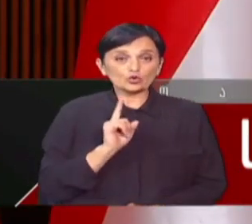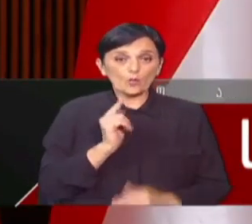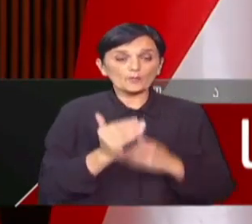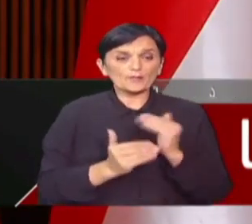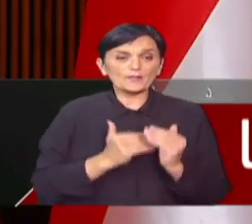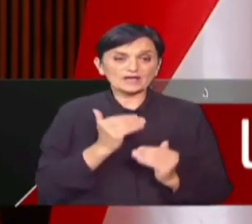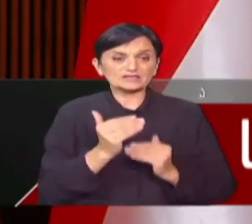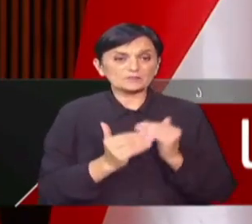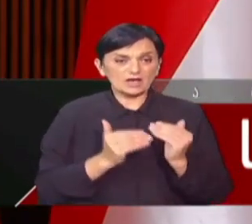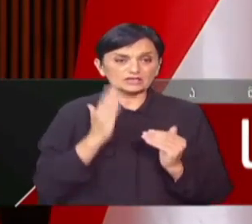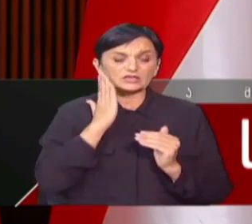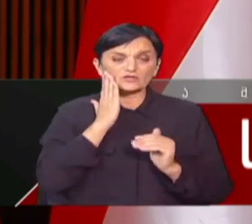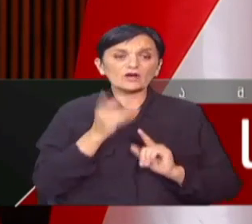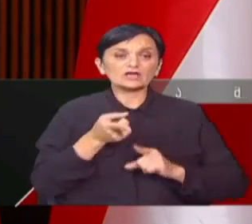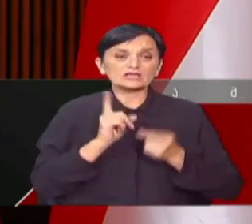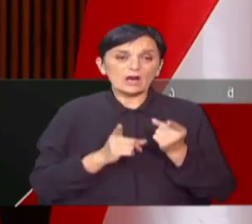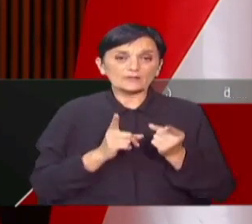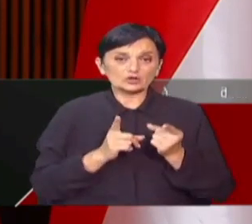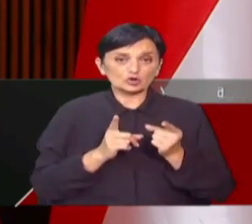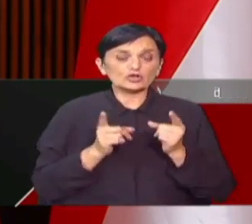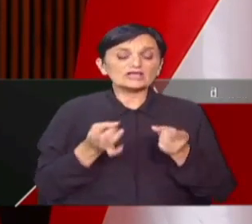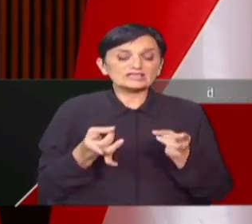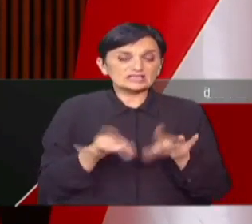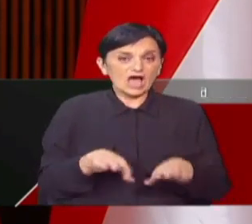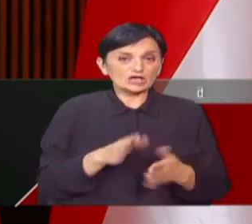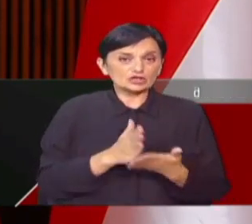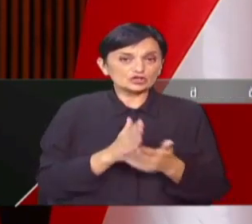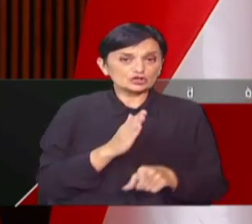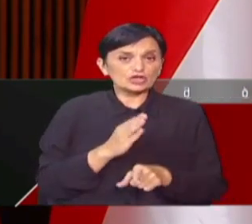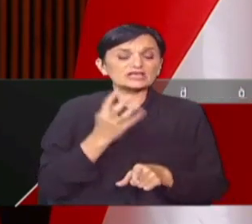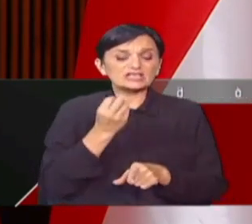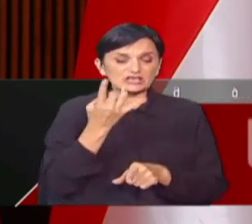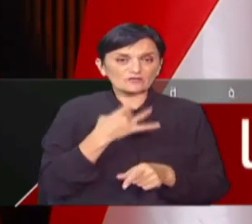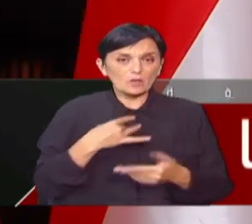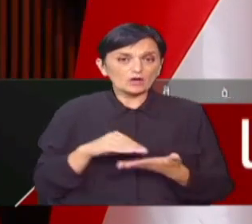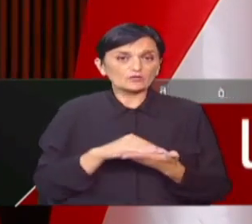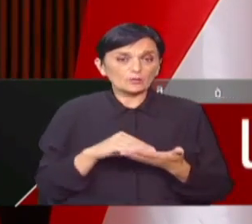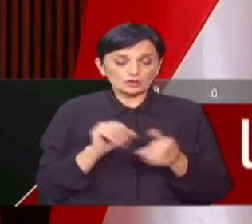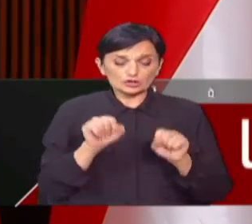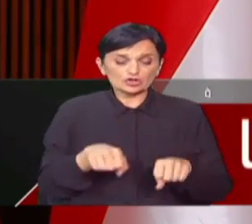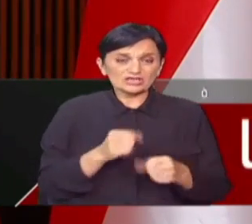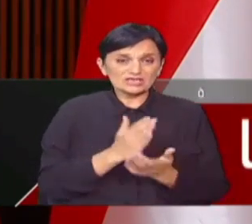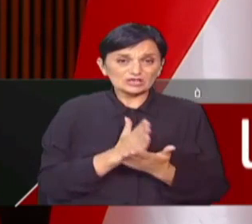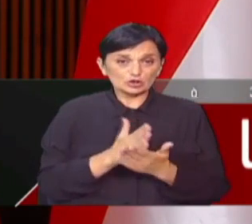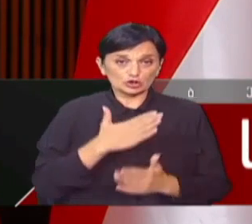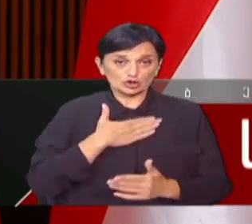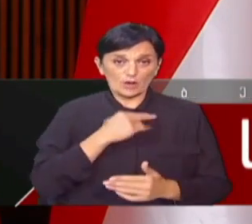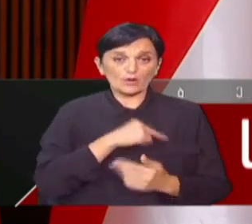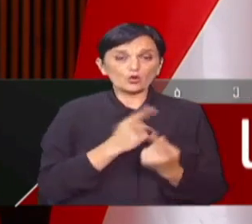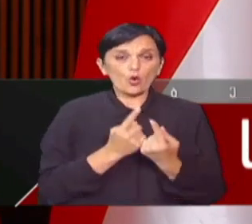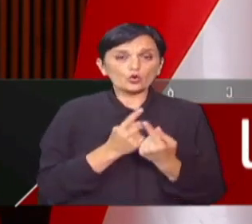პერსპექტივა ნამდვილად დავტოვო და დარჩეს, იმიტომ რომ კიდევ ერთხელ ვიმეორებ, შესაძლებელია ჩემს